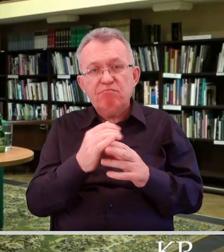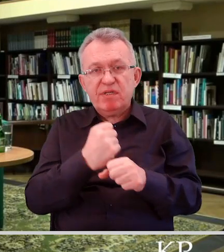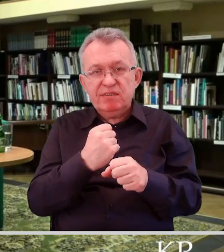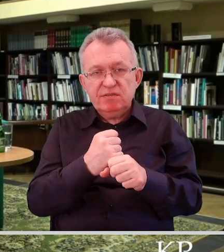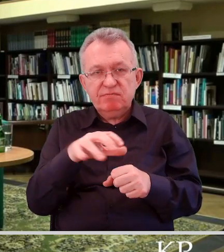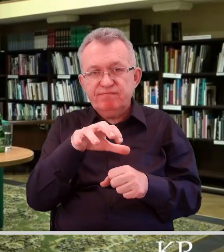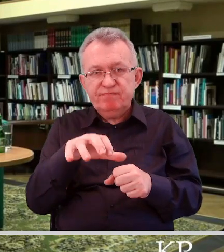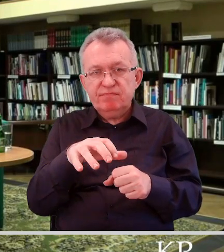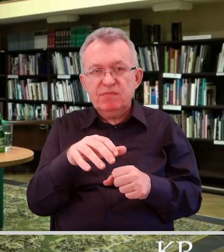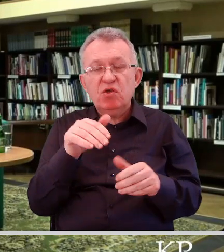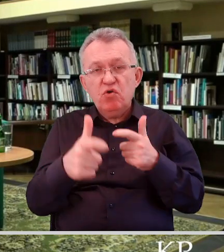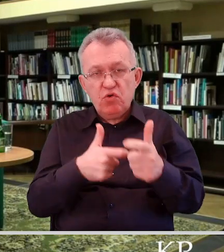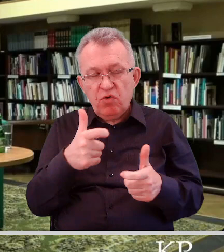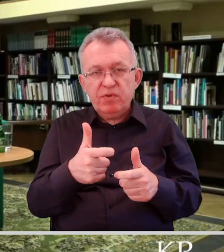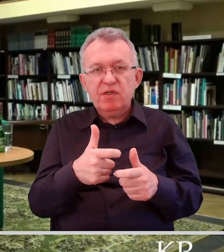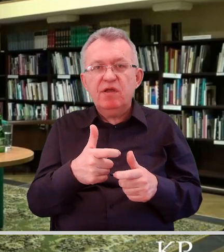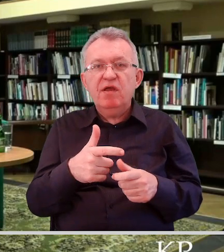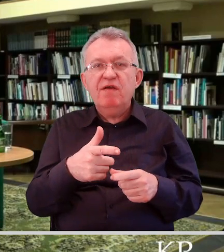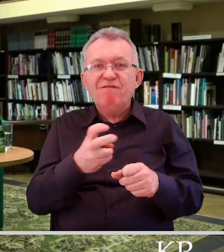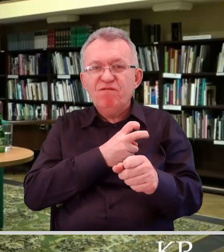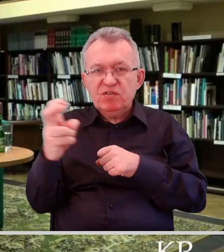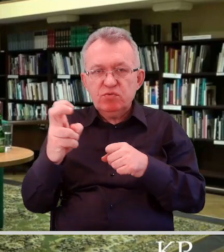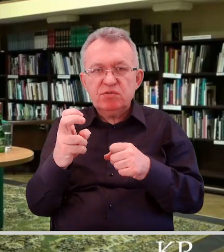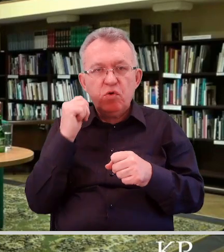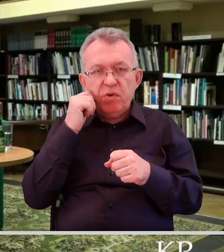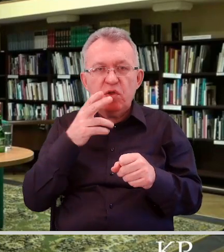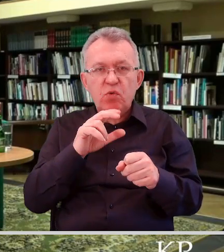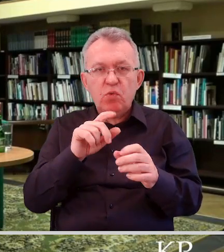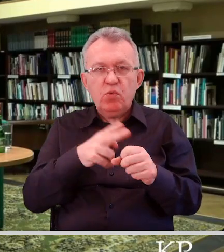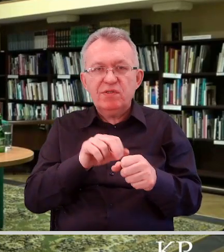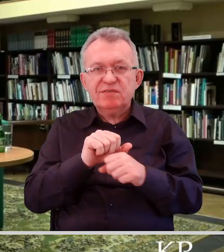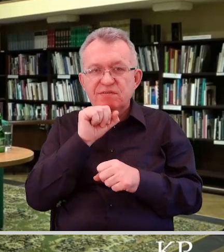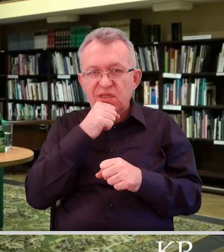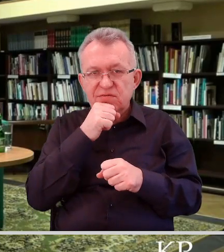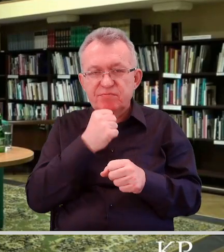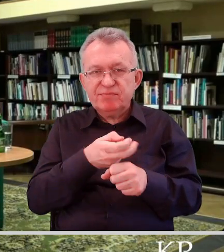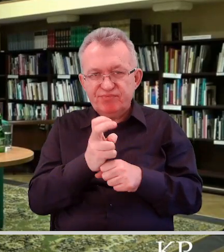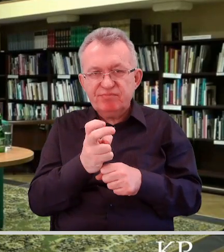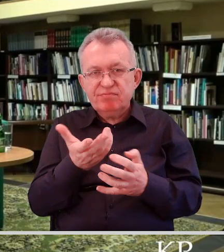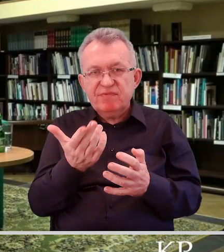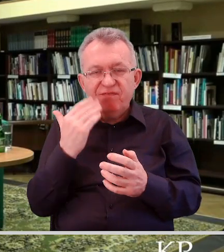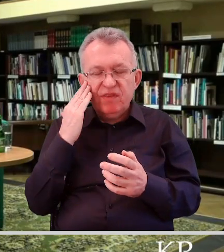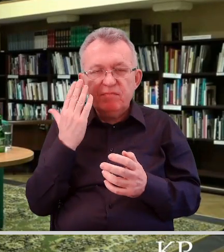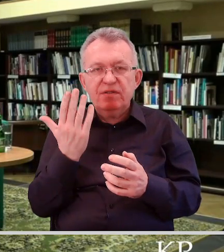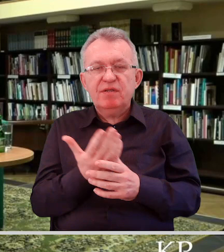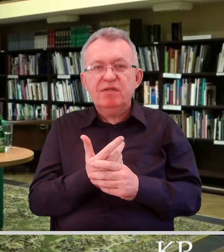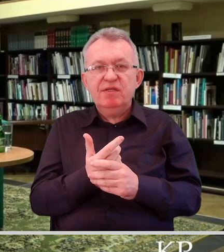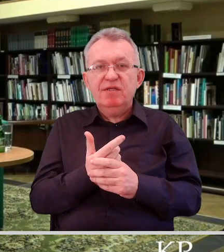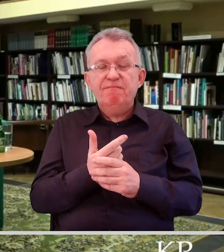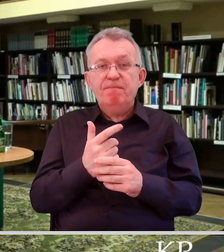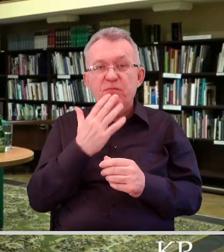robi coś takiego, że wyrzuca z pracy na przykład kobiety, które są starsze. To jest to, o czym mówiłyśmy wcześniej przed wejściem,